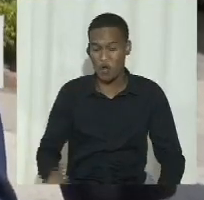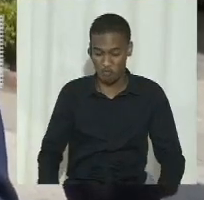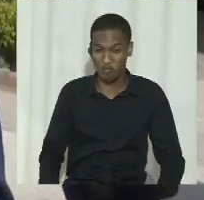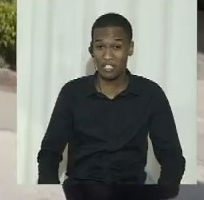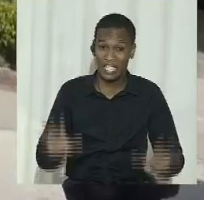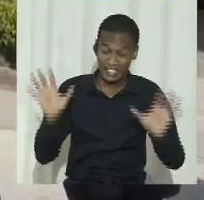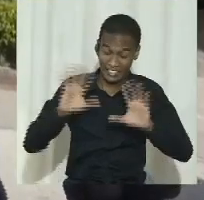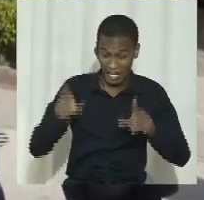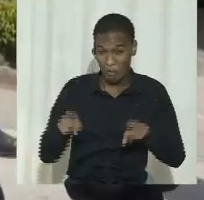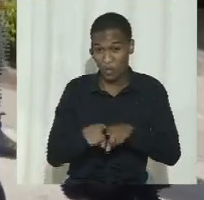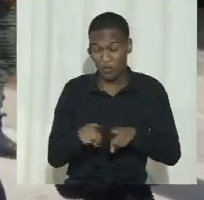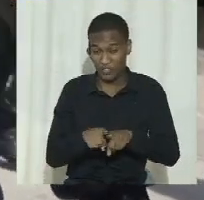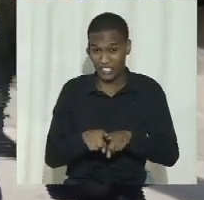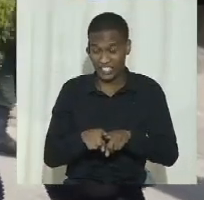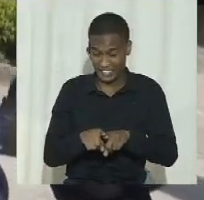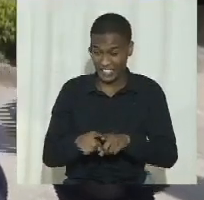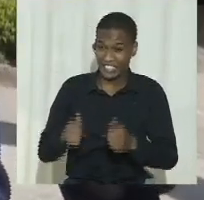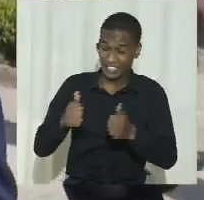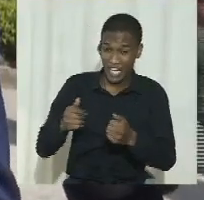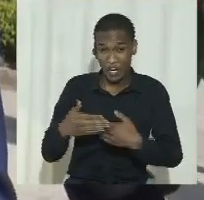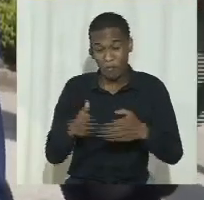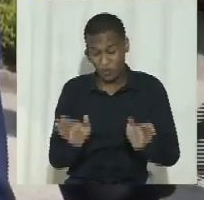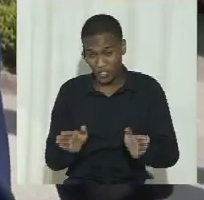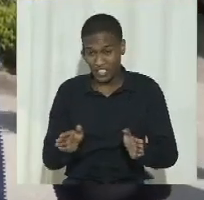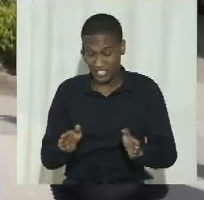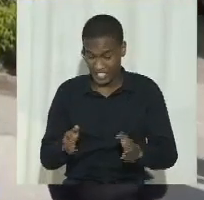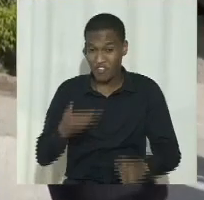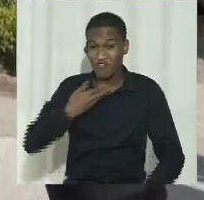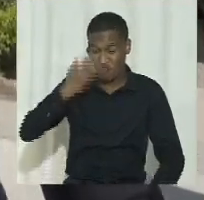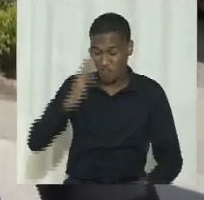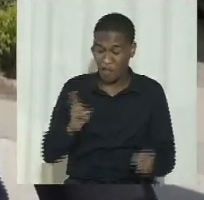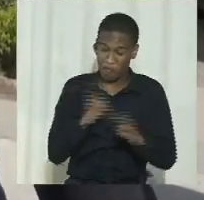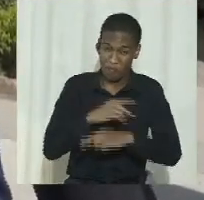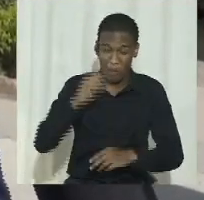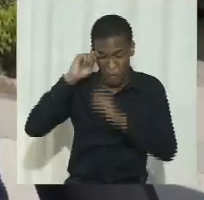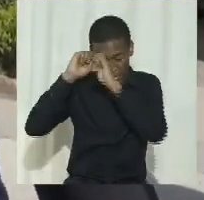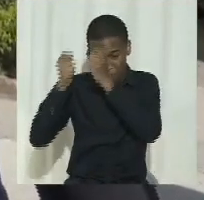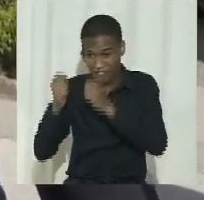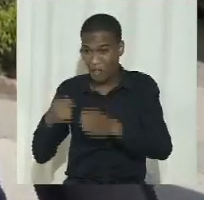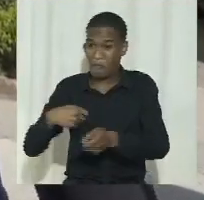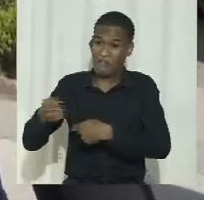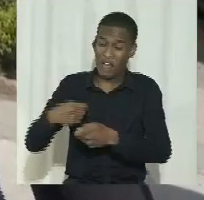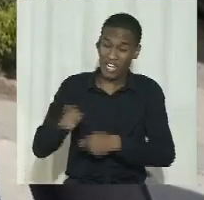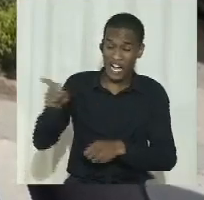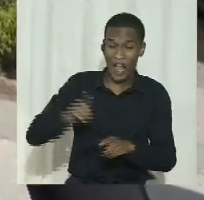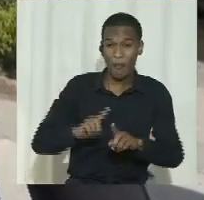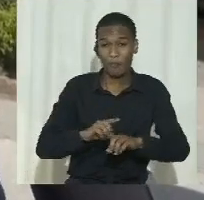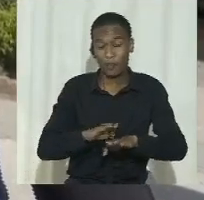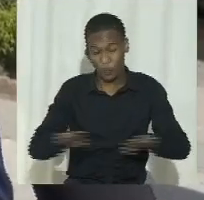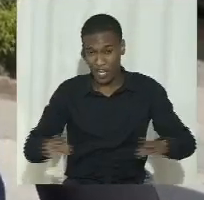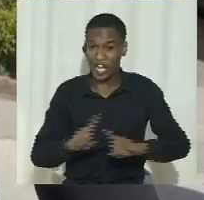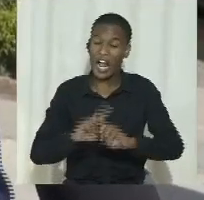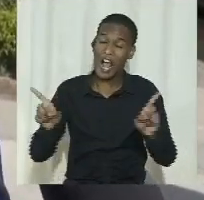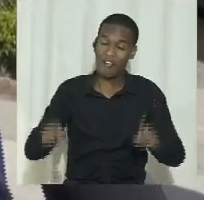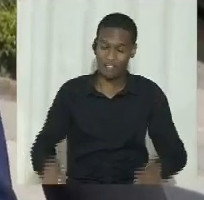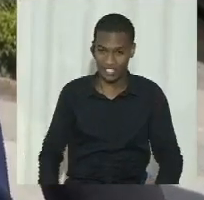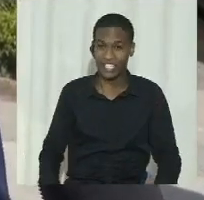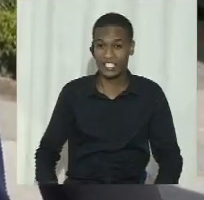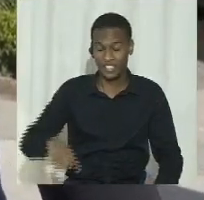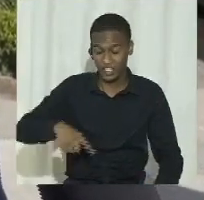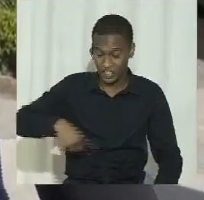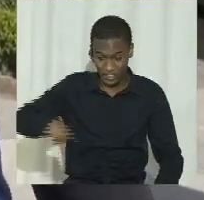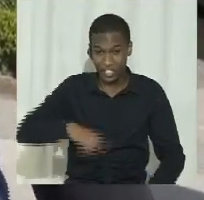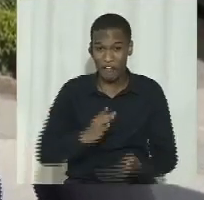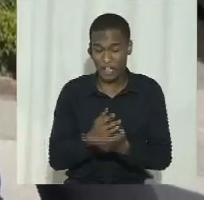sokatra na tsy misimisiny ary lasa daholo indray lay olona mandeha mivarotra any amin'ireny. Hitatsia angamba ny teny amin'ny tambazotran-tserasera hoe nidina teny